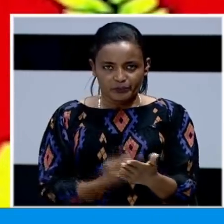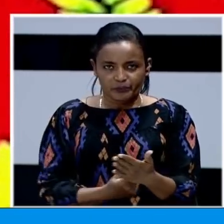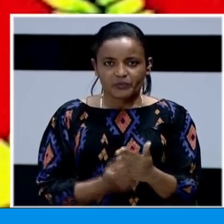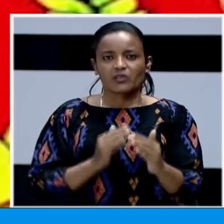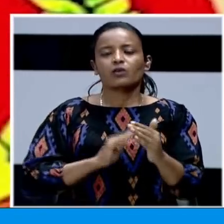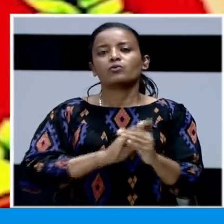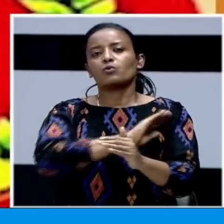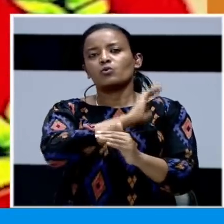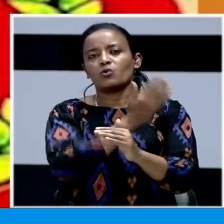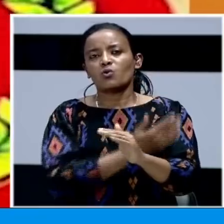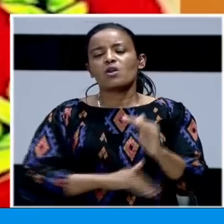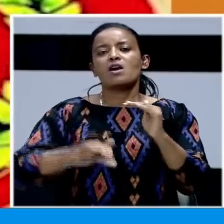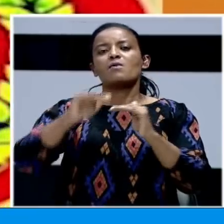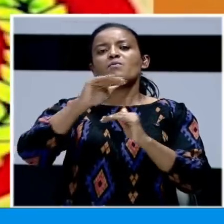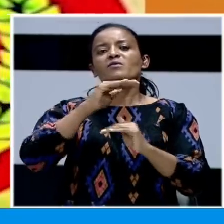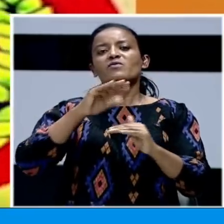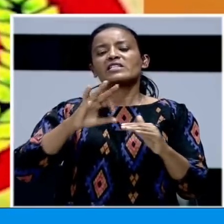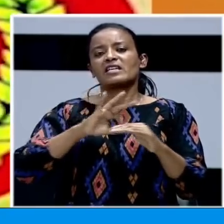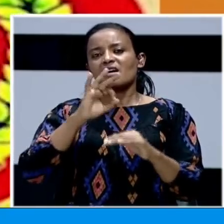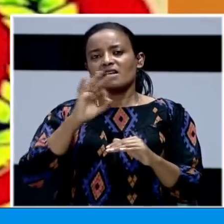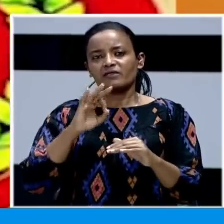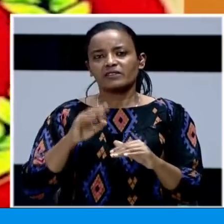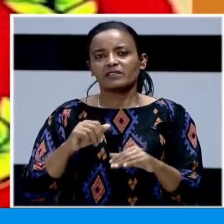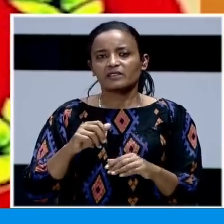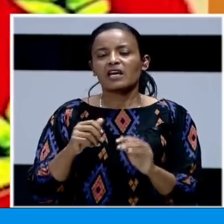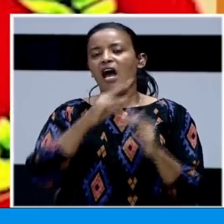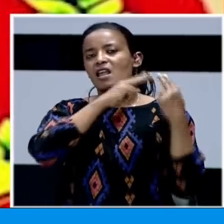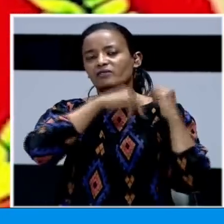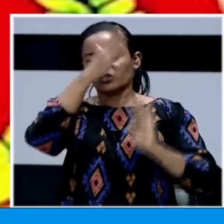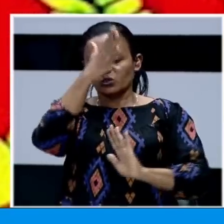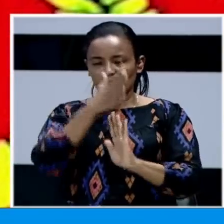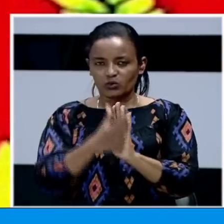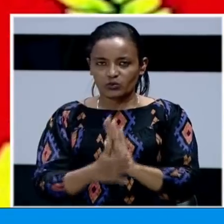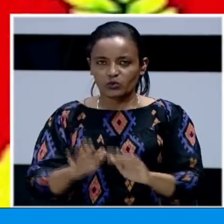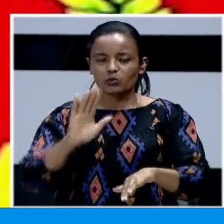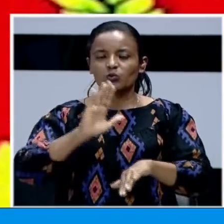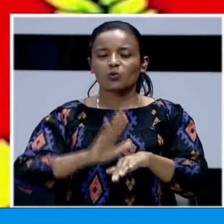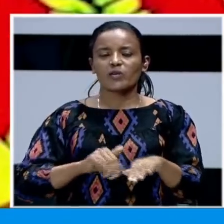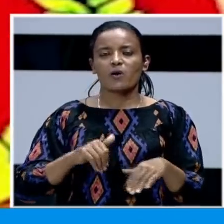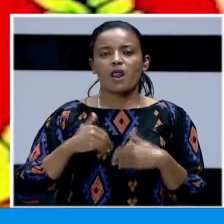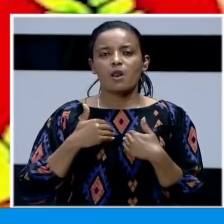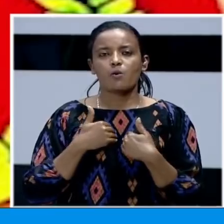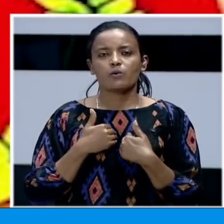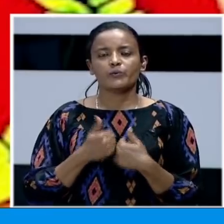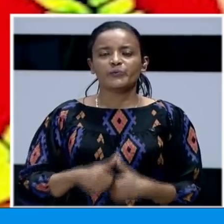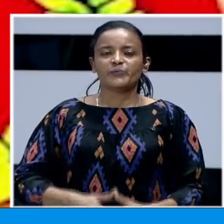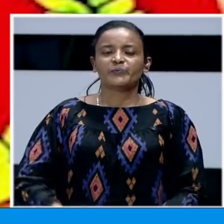منفس حلا في النتن بممرمر أون توجدهم كتف الصمو سوي علم.